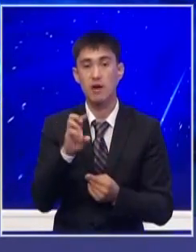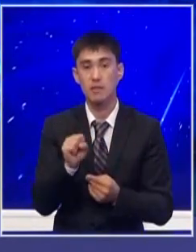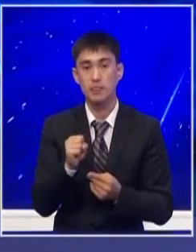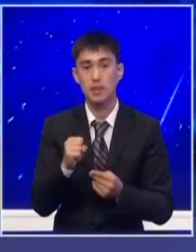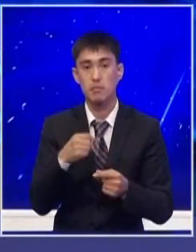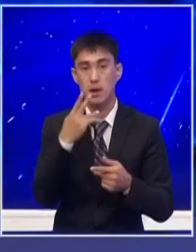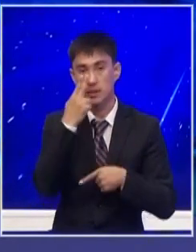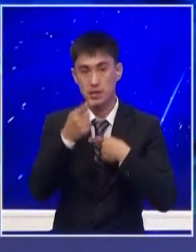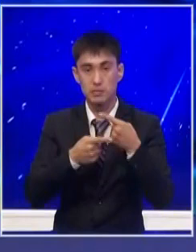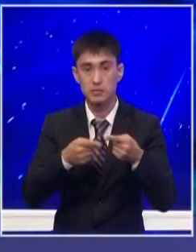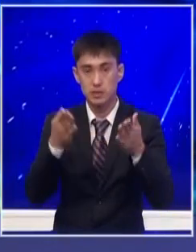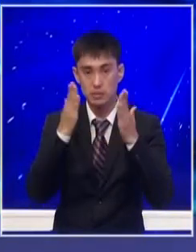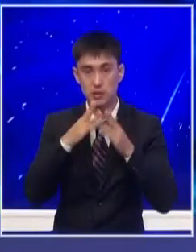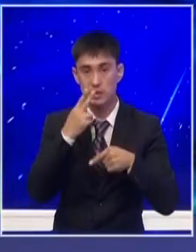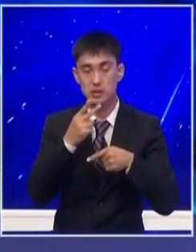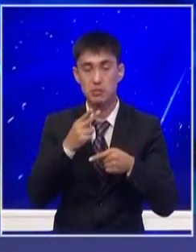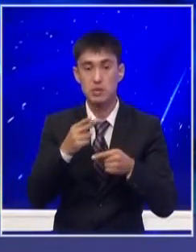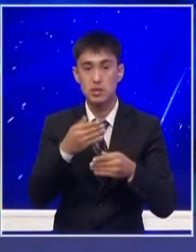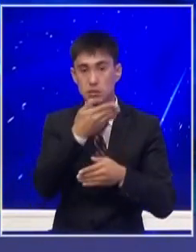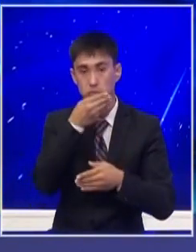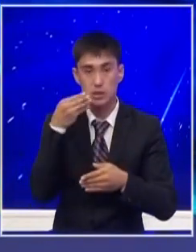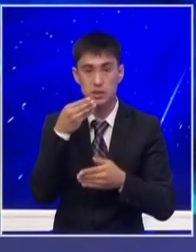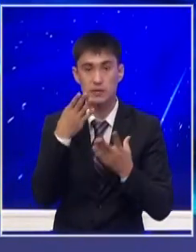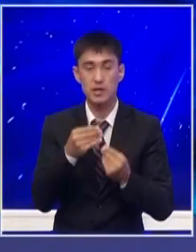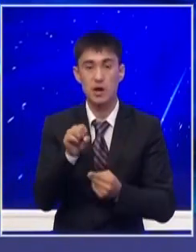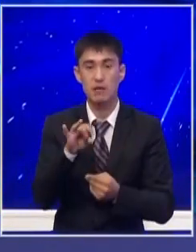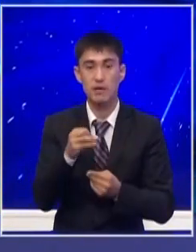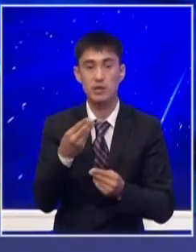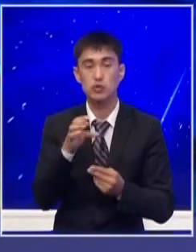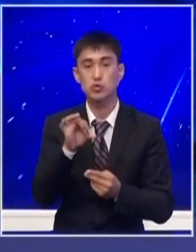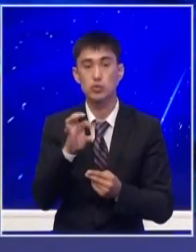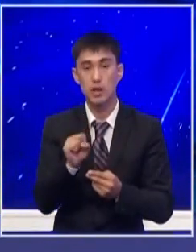По исламским традициям, соблюдение поста в День Арафа является сунной.